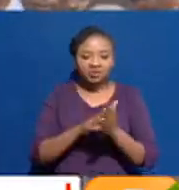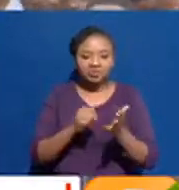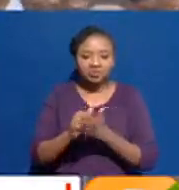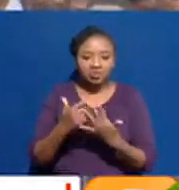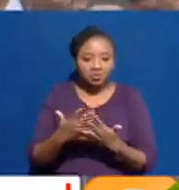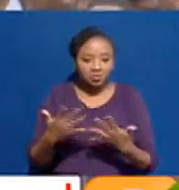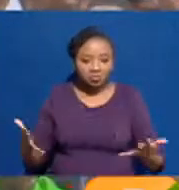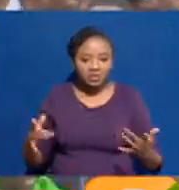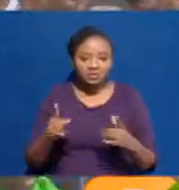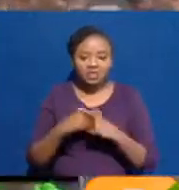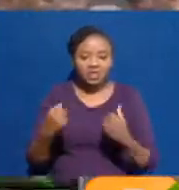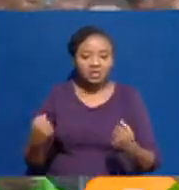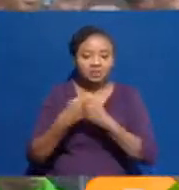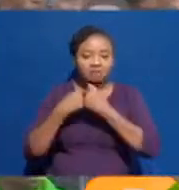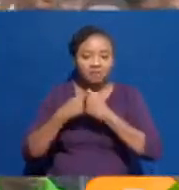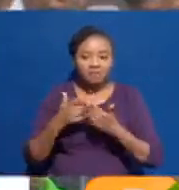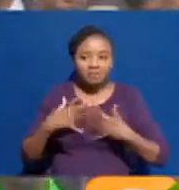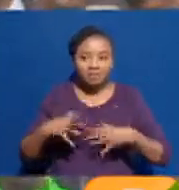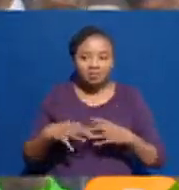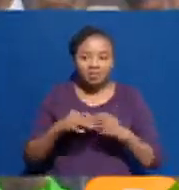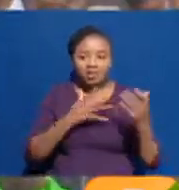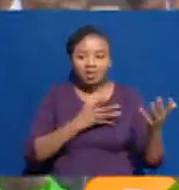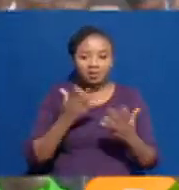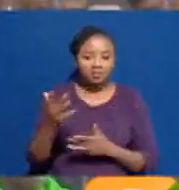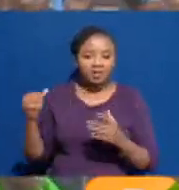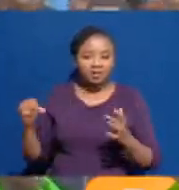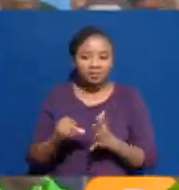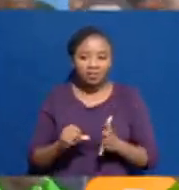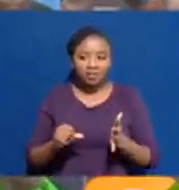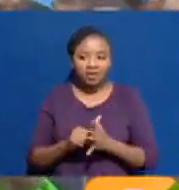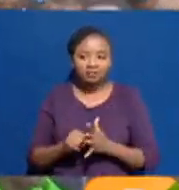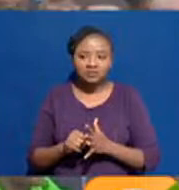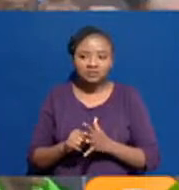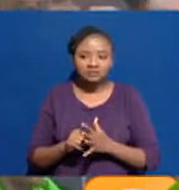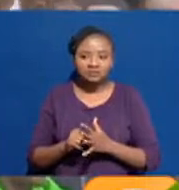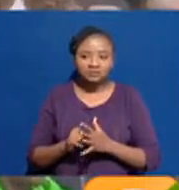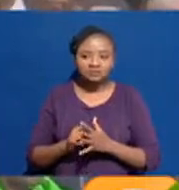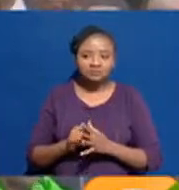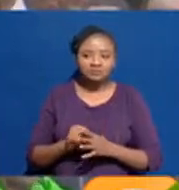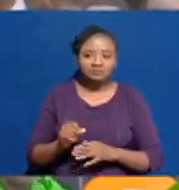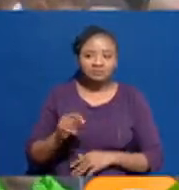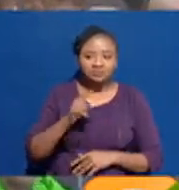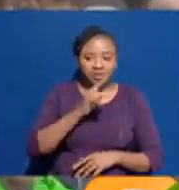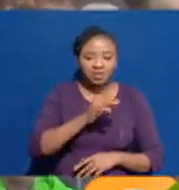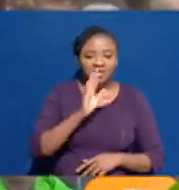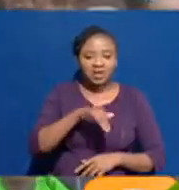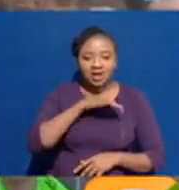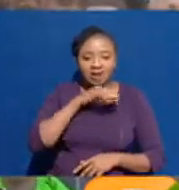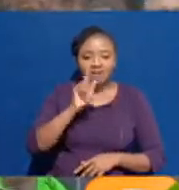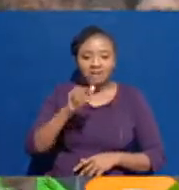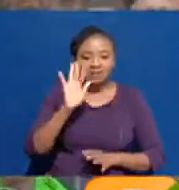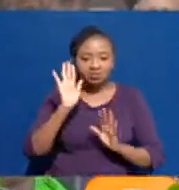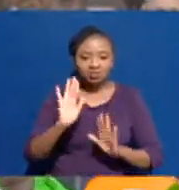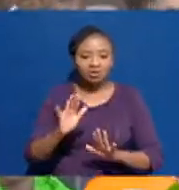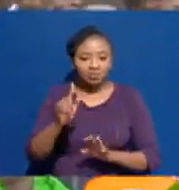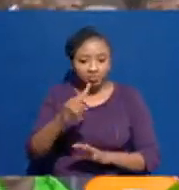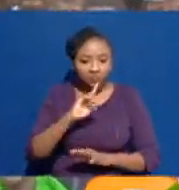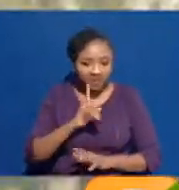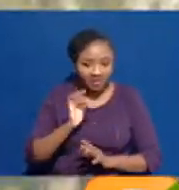na kupiganisha watu na kutuletea kisirani. Awachane na mali ya Wakenya. Ndio